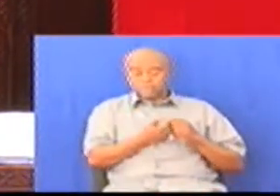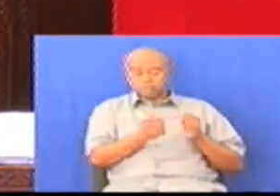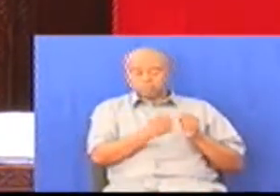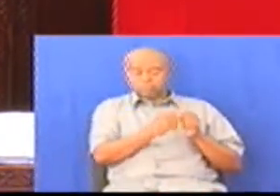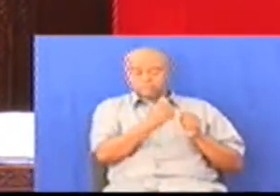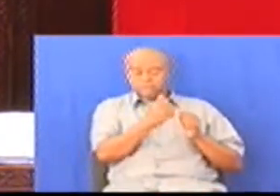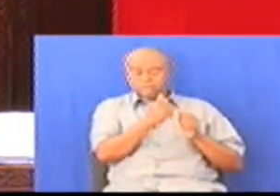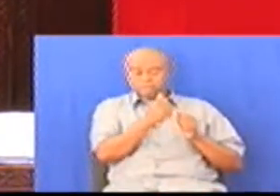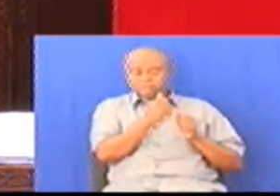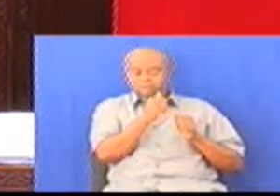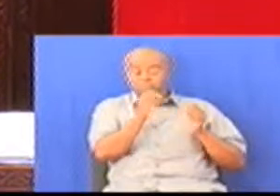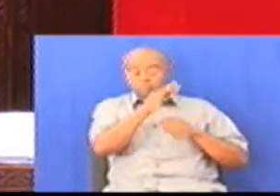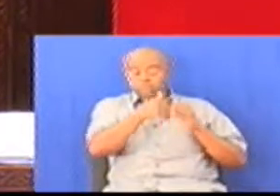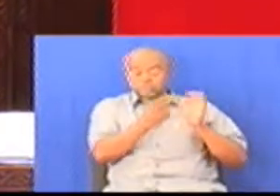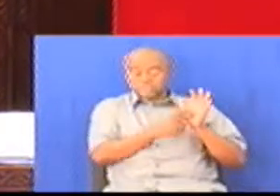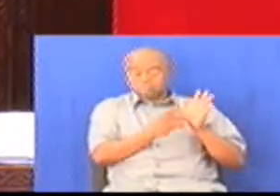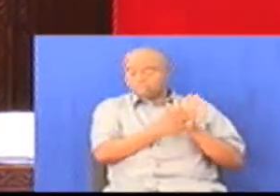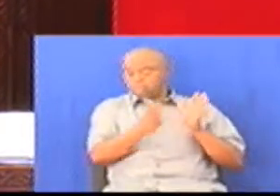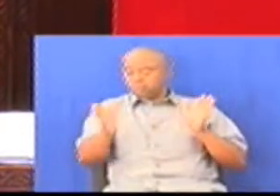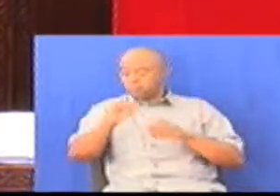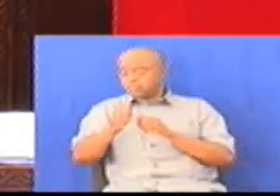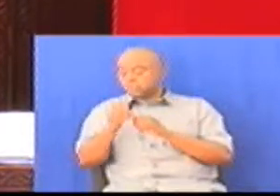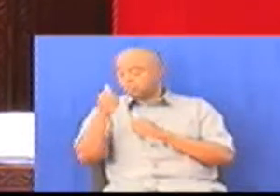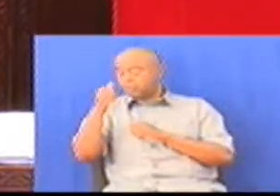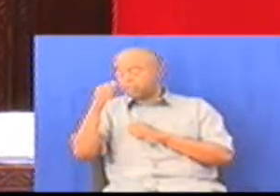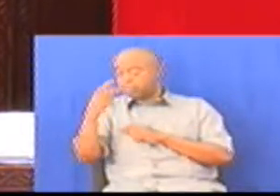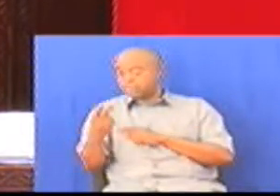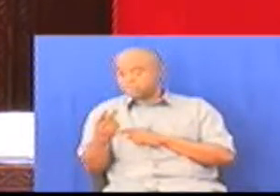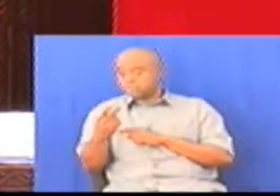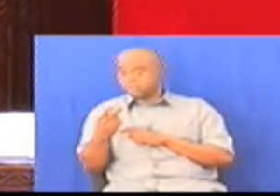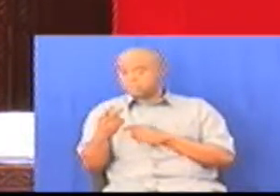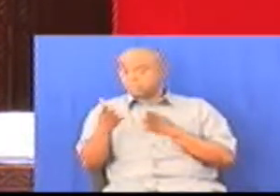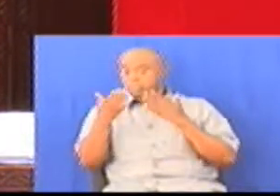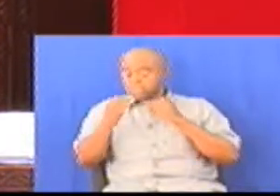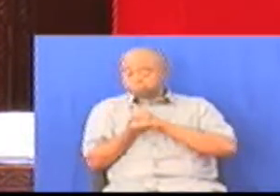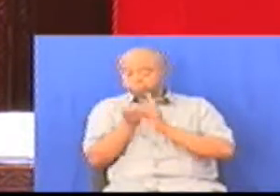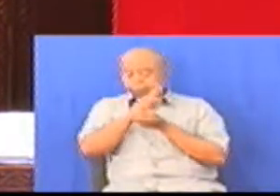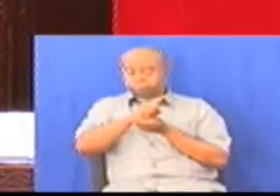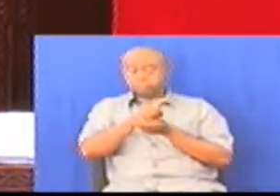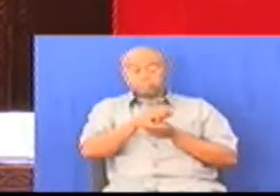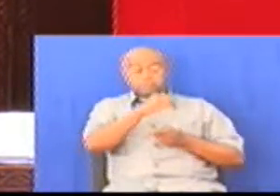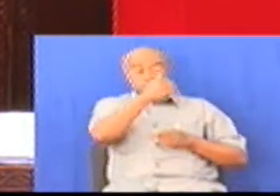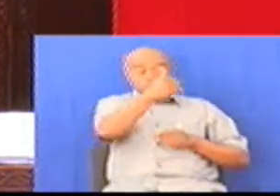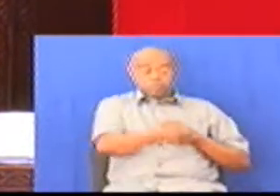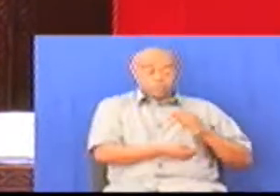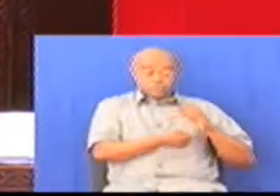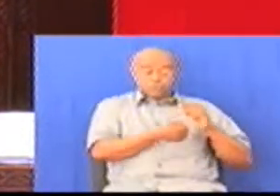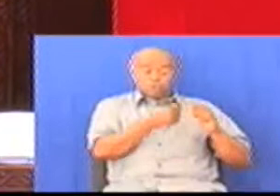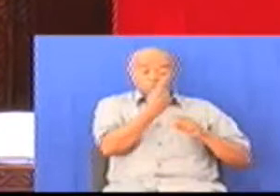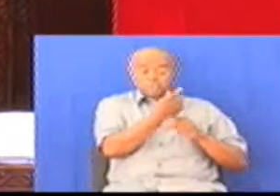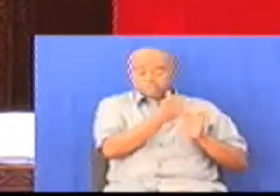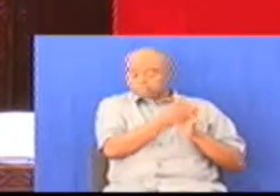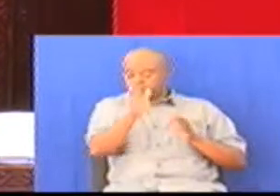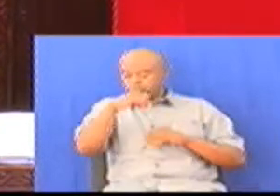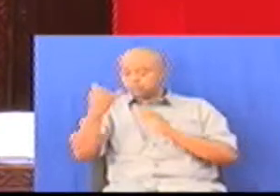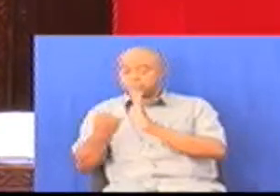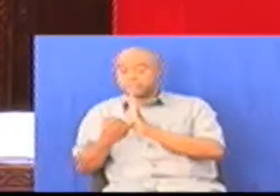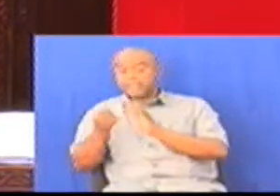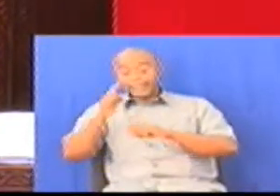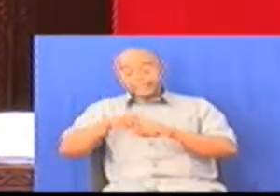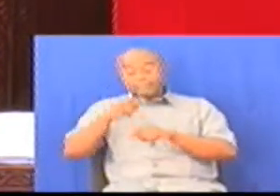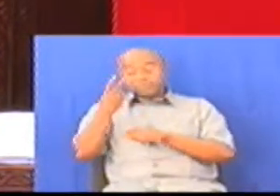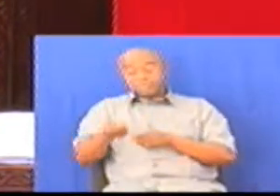maoni ya kubadilisha tozo na ada mbalimbali, ibadilishwe iwe January June, ili kipindi cha pili basi wewe unaotekelezaji